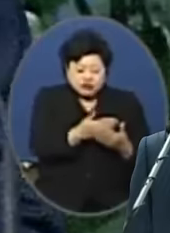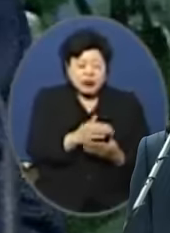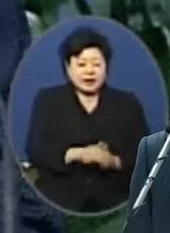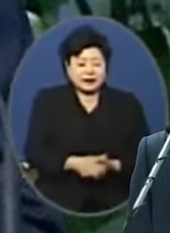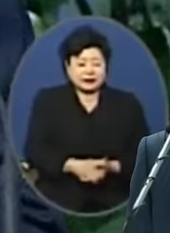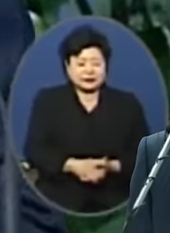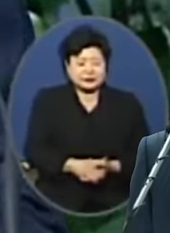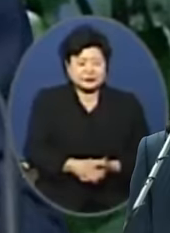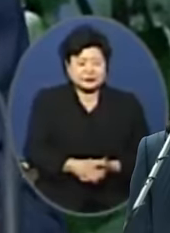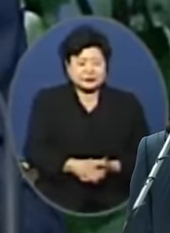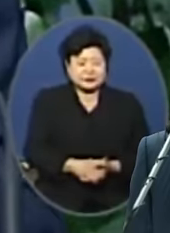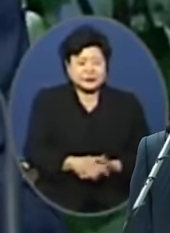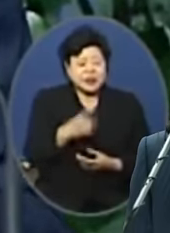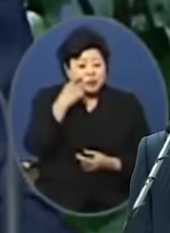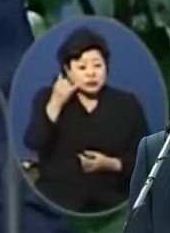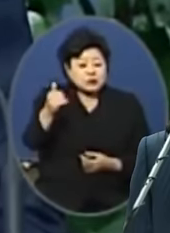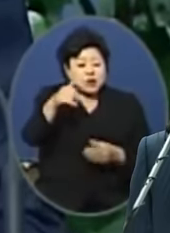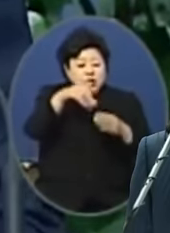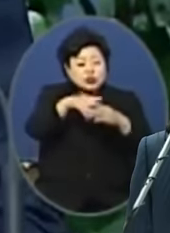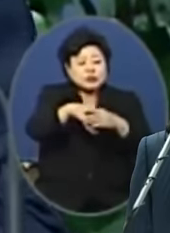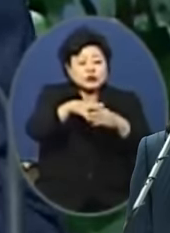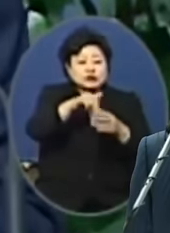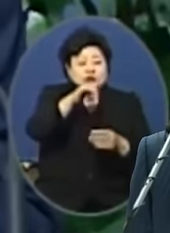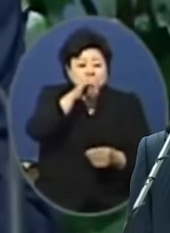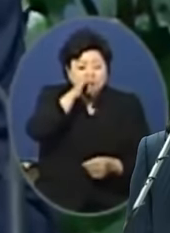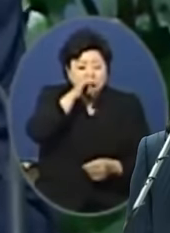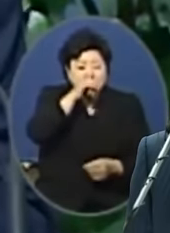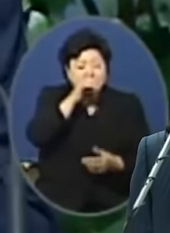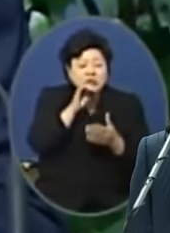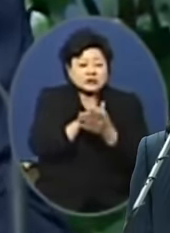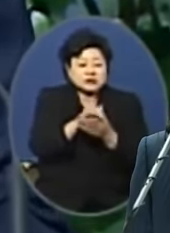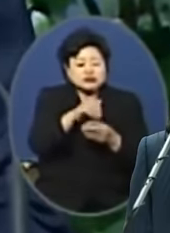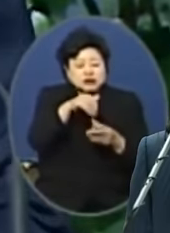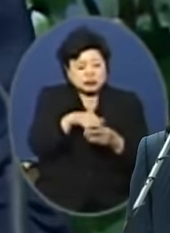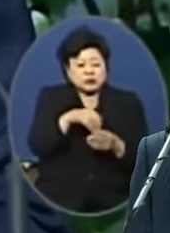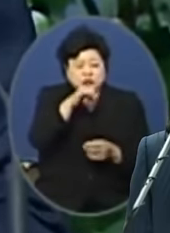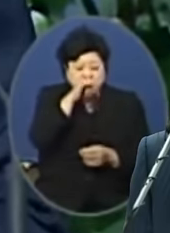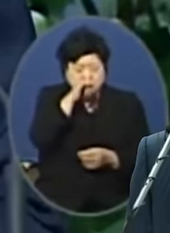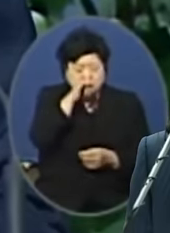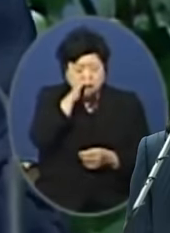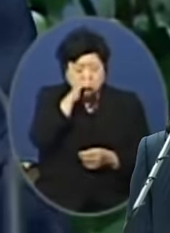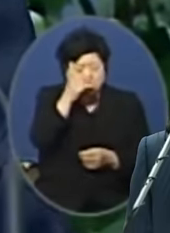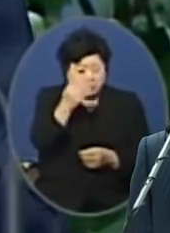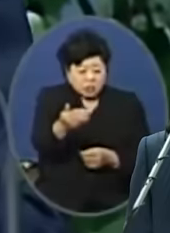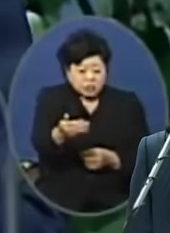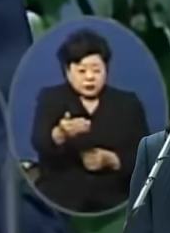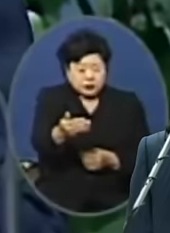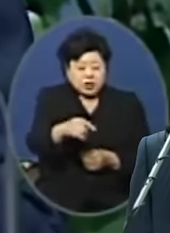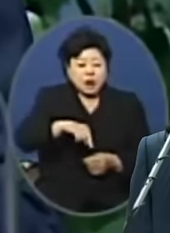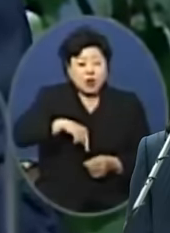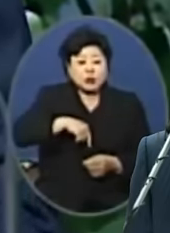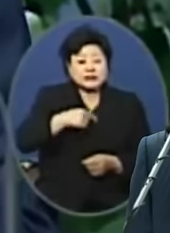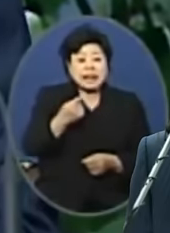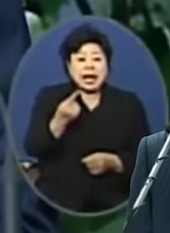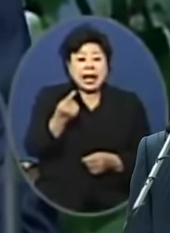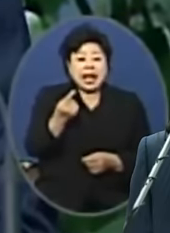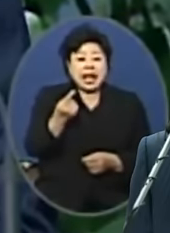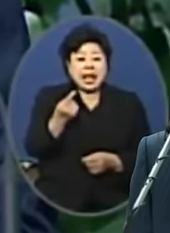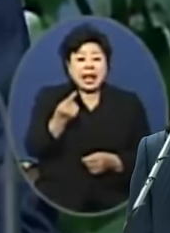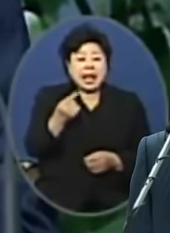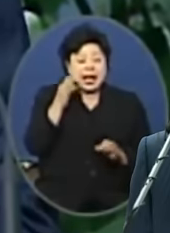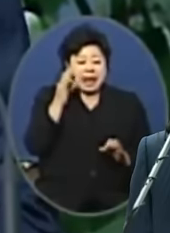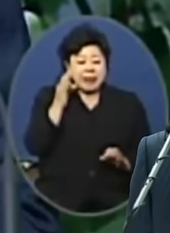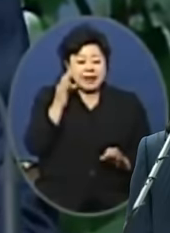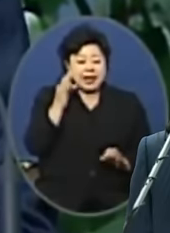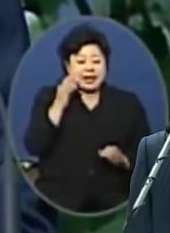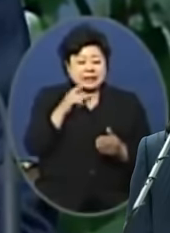것입니다. 부모님이 심어주는 것도 있고 친구들이 심는 것도 있지만은, 여러분이 혼자 고만히 앉아있을